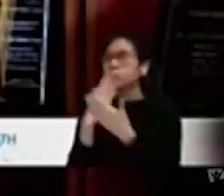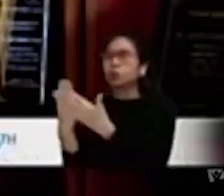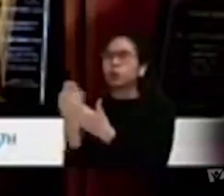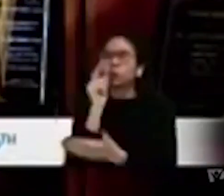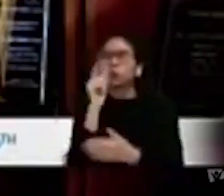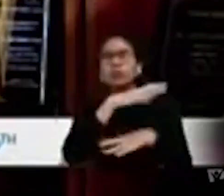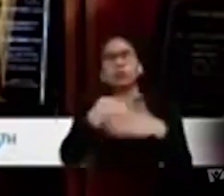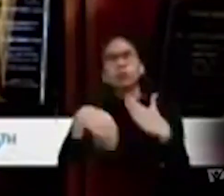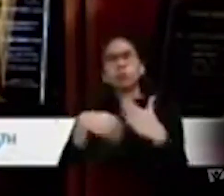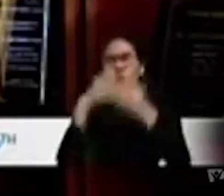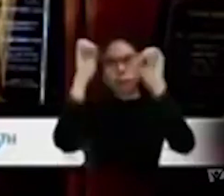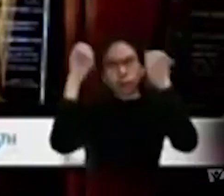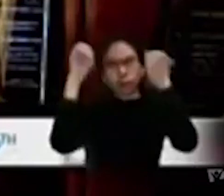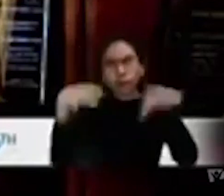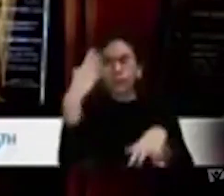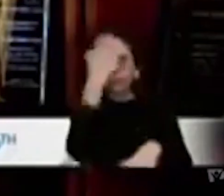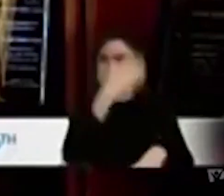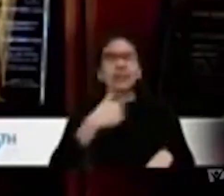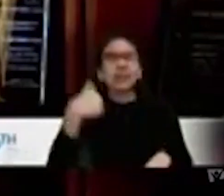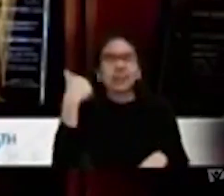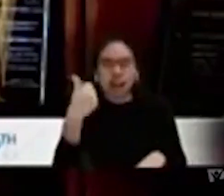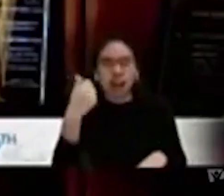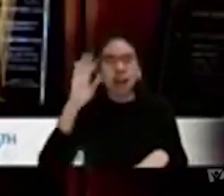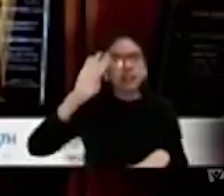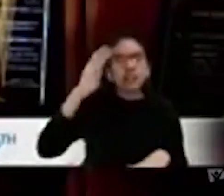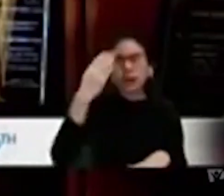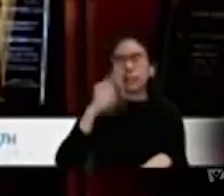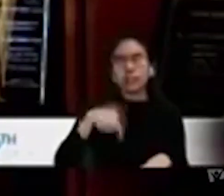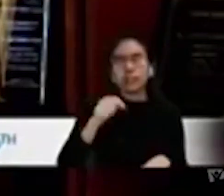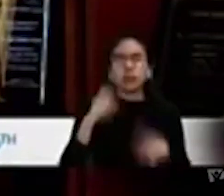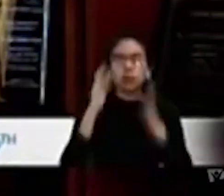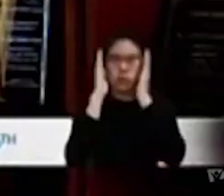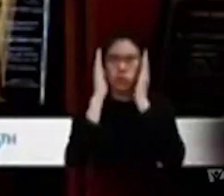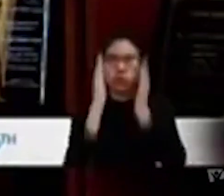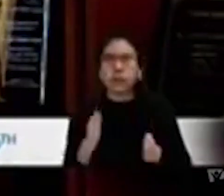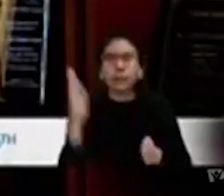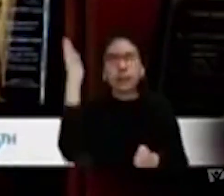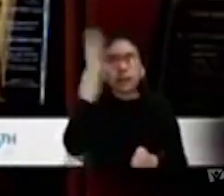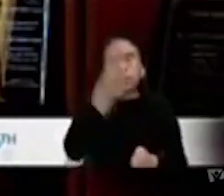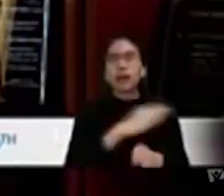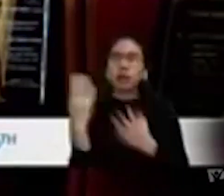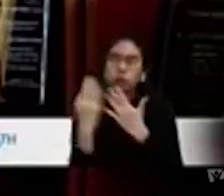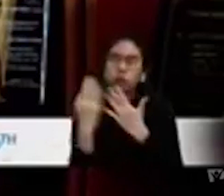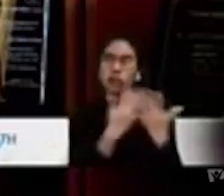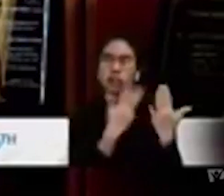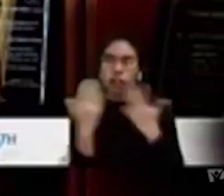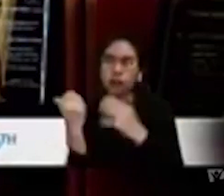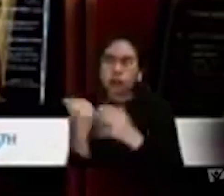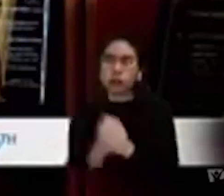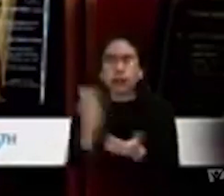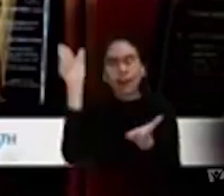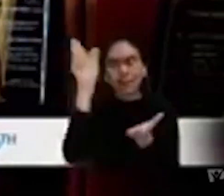hari Sabat yang kudus ini, khususnya di hari ulang tahun Rumah Sakit Advent Bandung yang ke-70 tahun